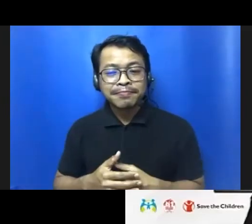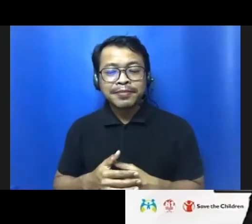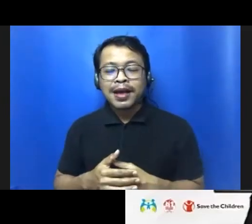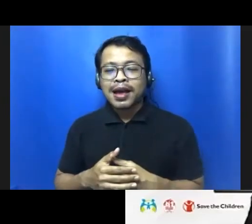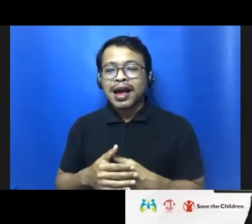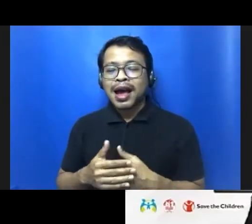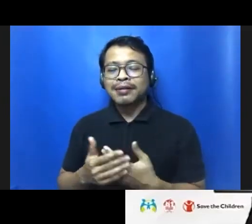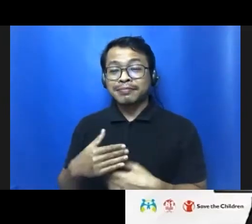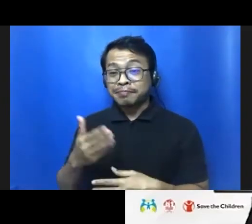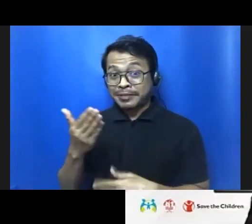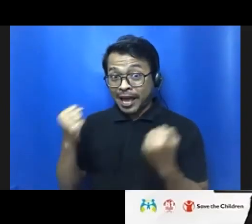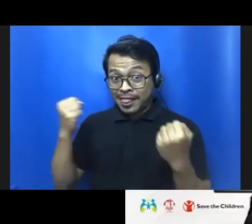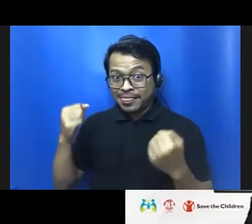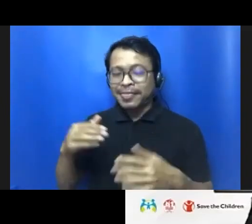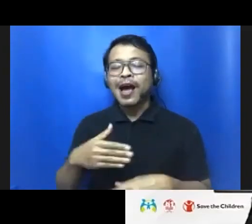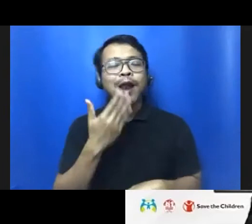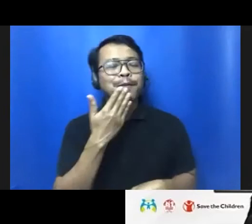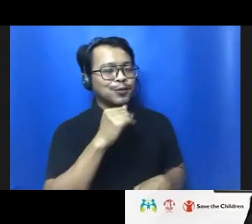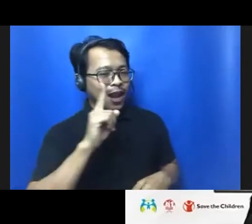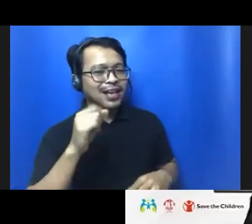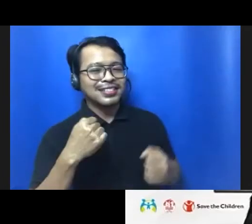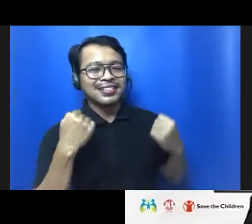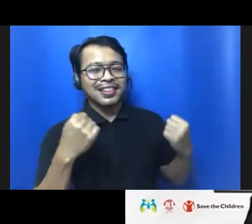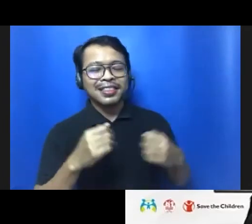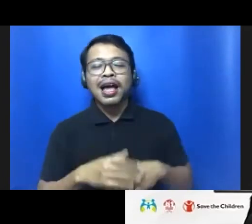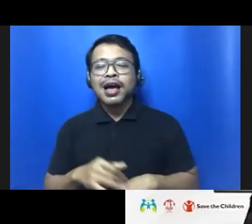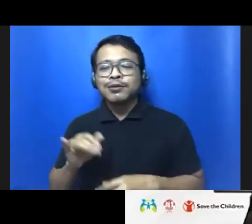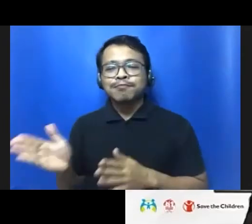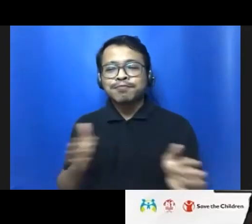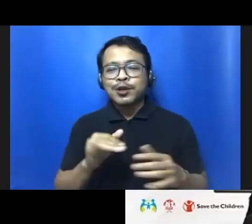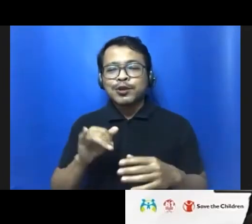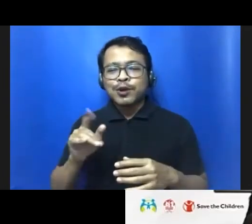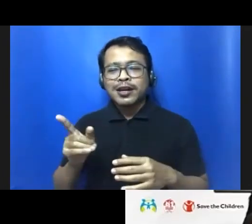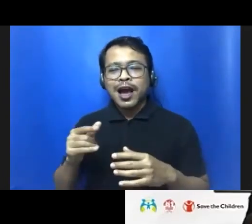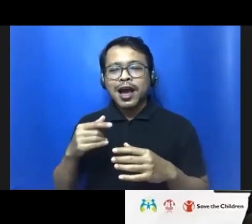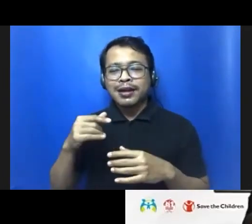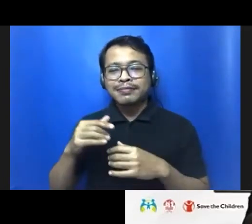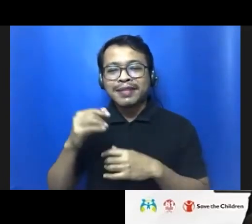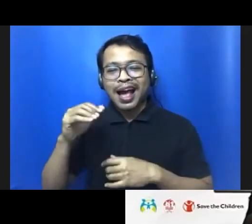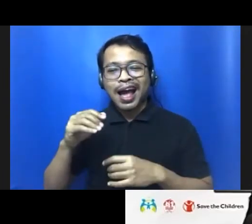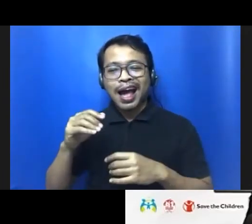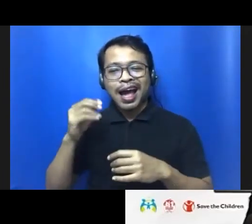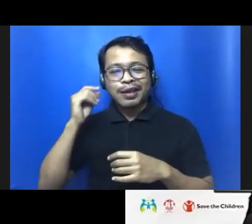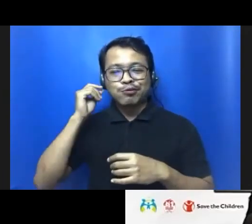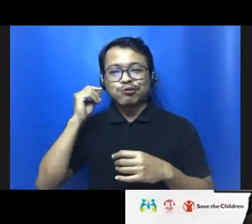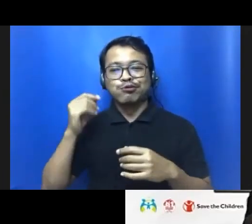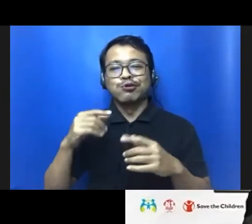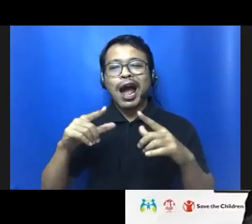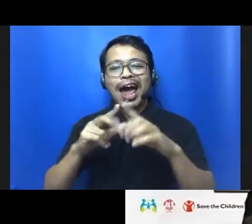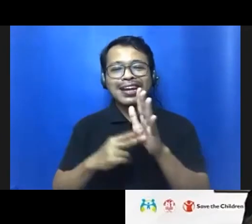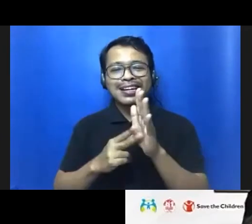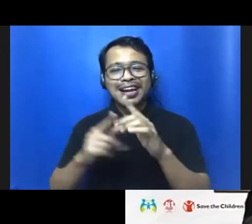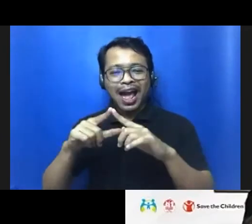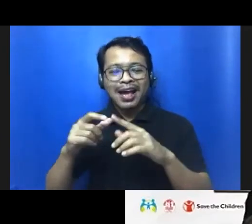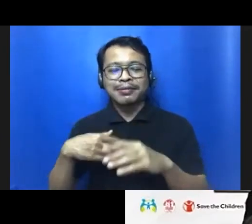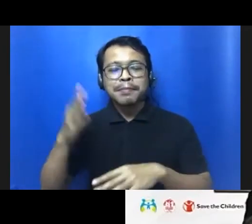Alhamdulillah, sehat. Alhamdulillah. Narasumber berikutnya ada Hajah Ana Budiarti, SPD MM, Kepala Sekolah SLB, Sukapura, Kota